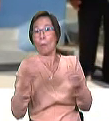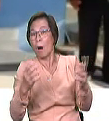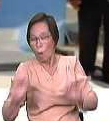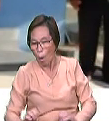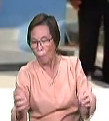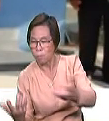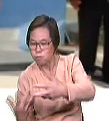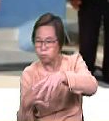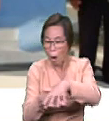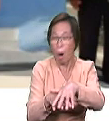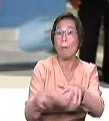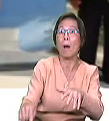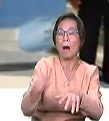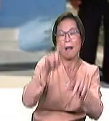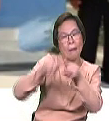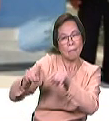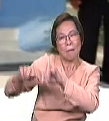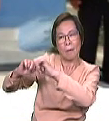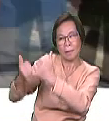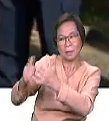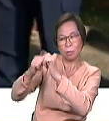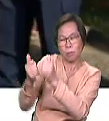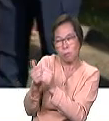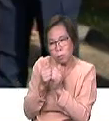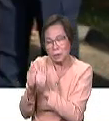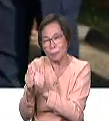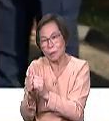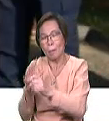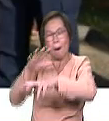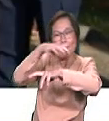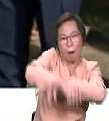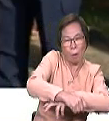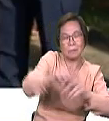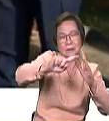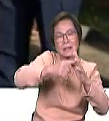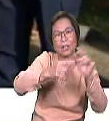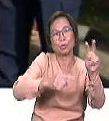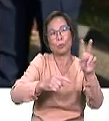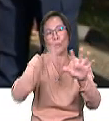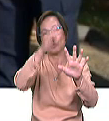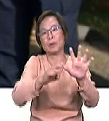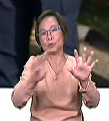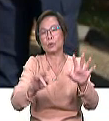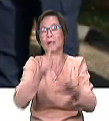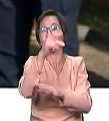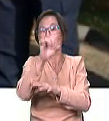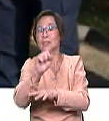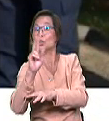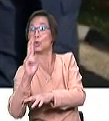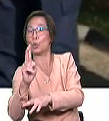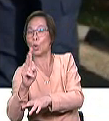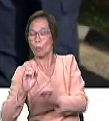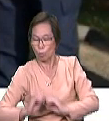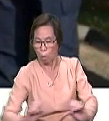operasi bersepadu bersama berbagai agensi yang dilancarkan pada 25juli V menerus icis kedua pasukan